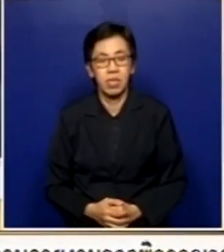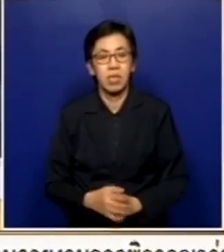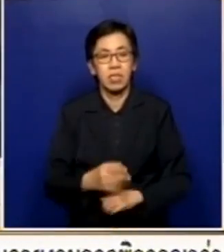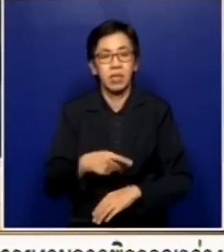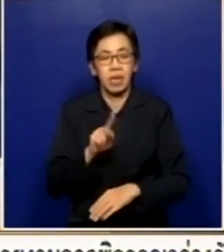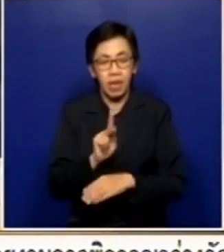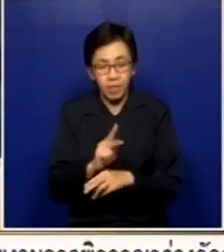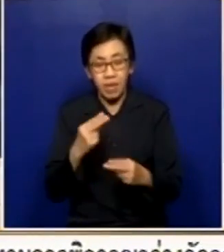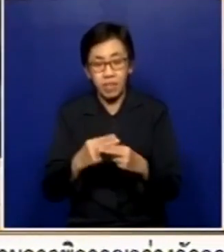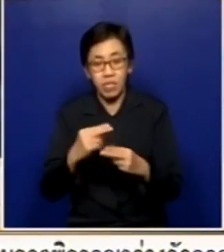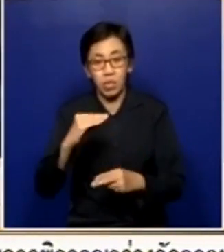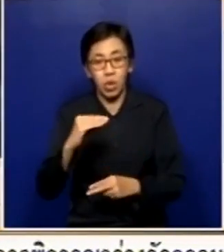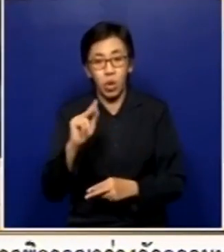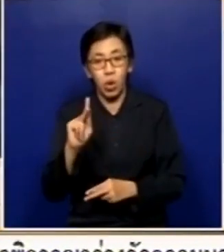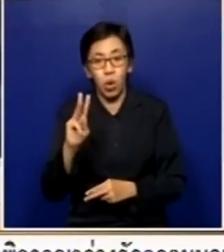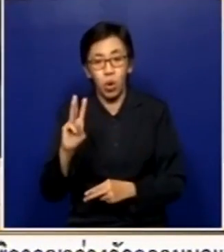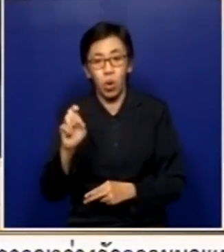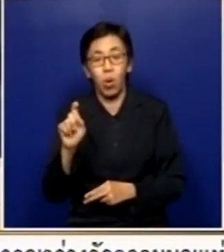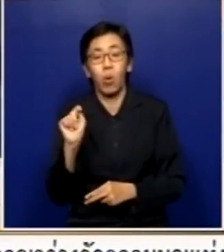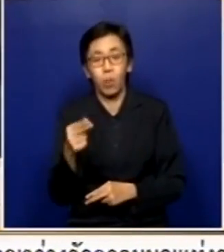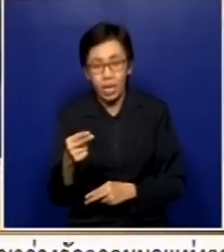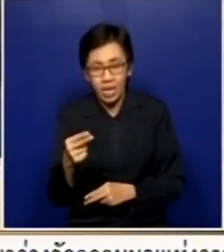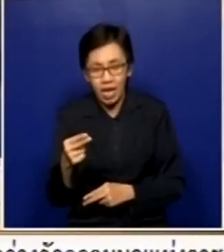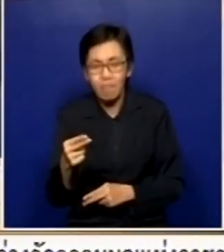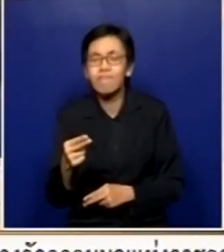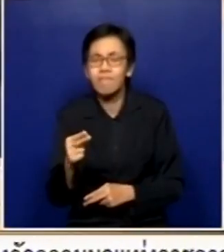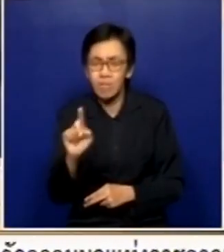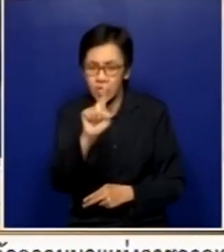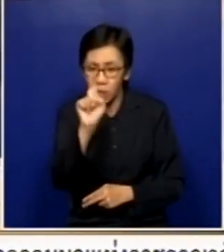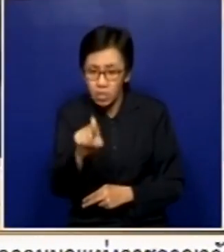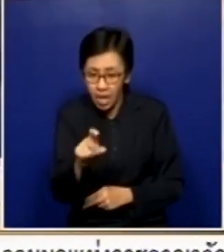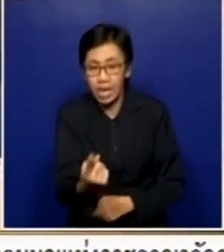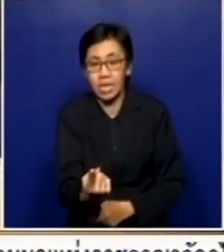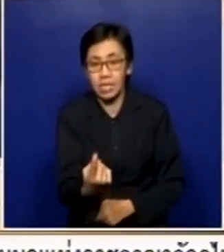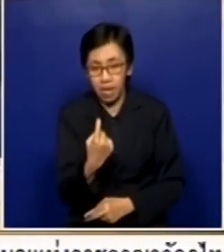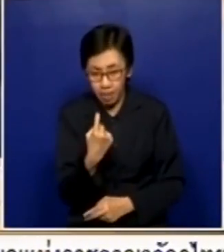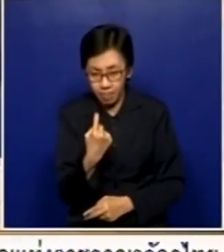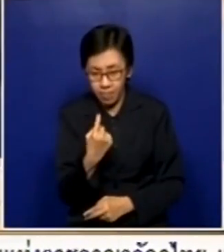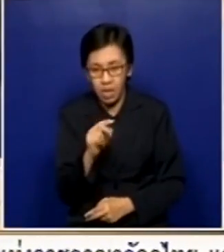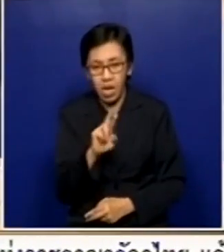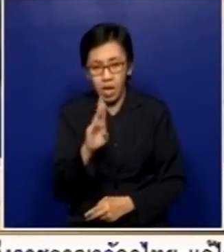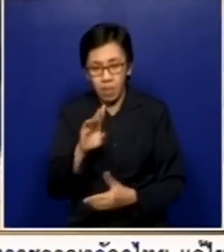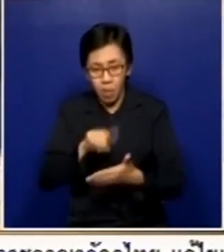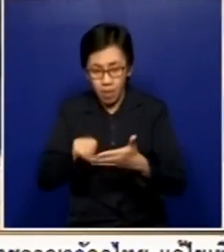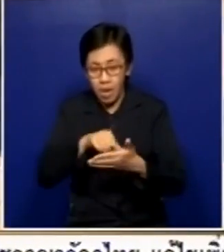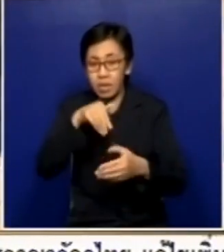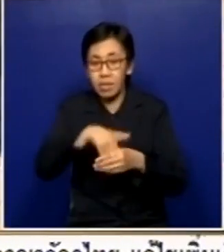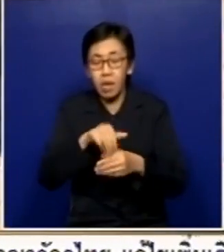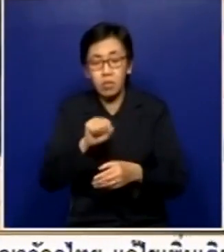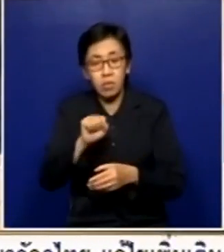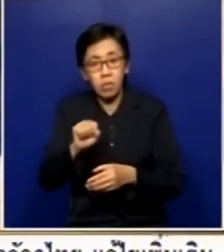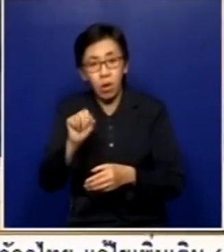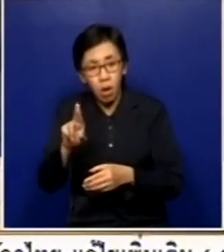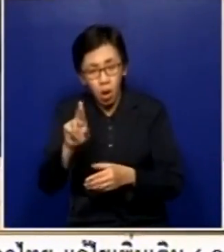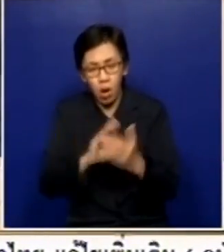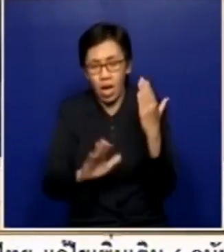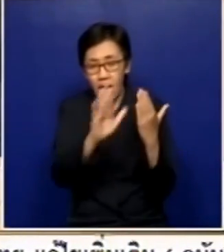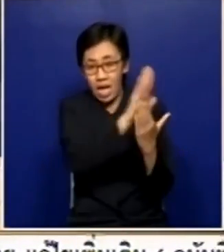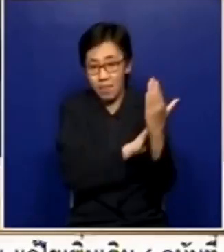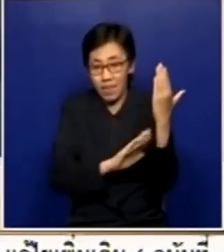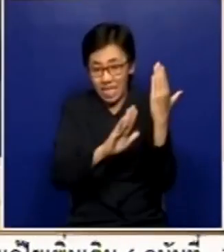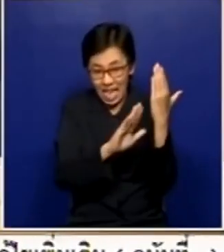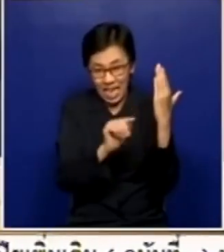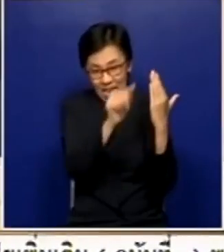วิทย์พวงงามนะครับที่ได้ให้ความกรุณาถามเกี่ยวกับระบบเลือกตั้งสสรที่เราเสนอที่ใช้ประเทศเป็นเขตเลือกตั้ง